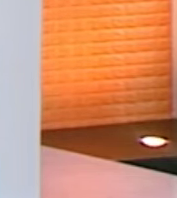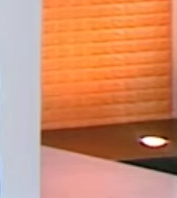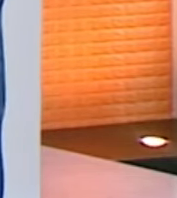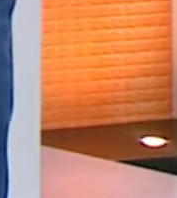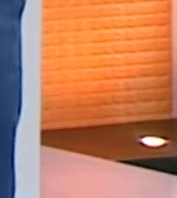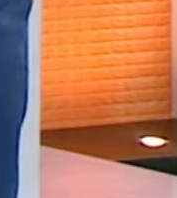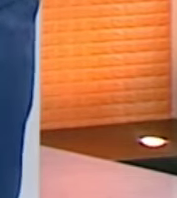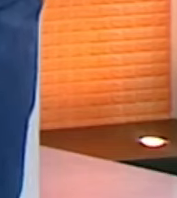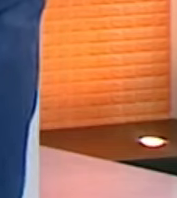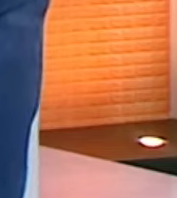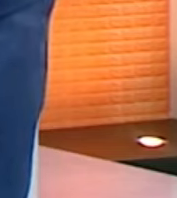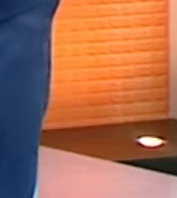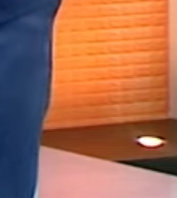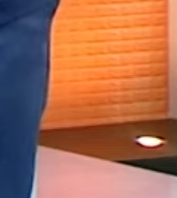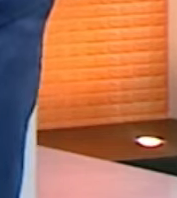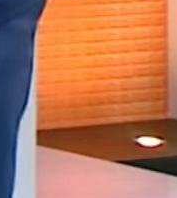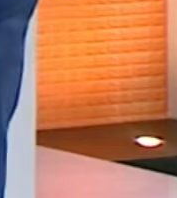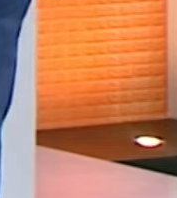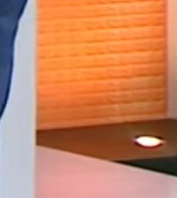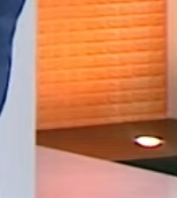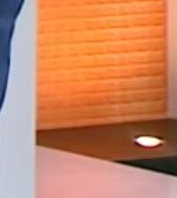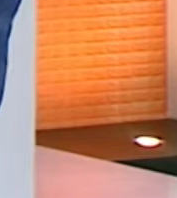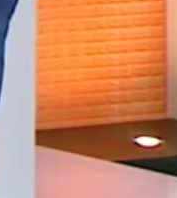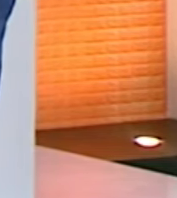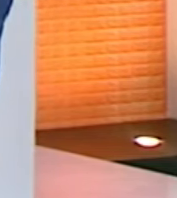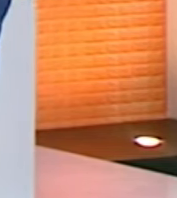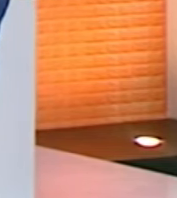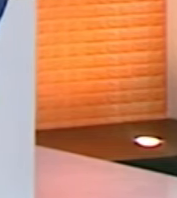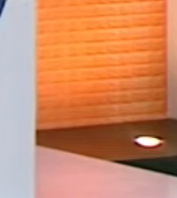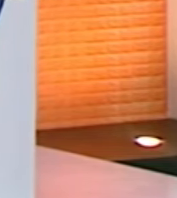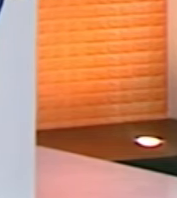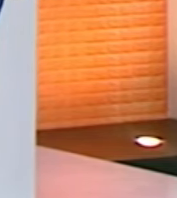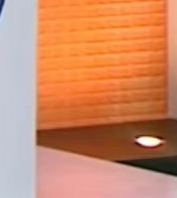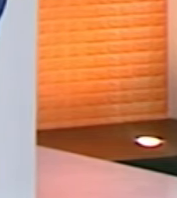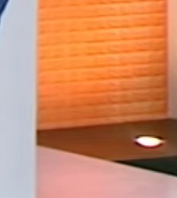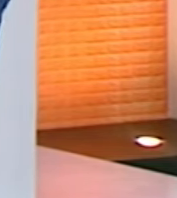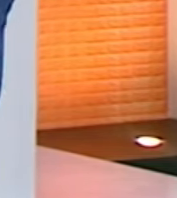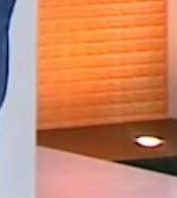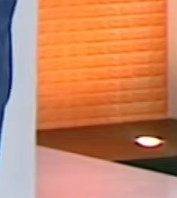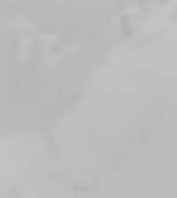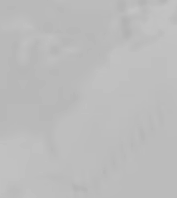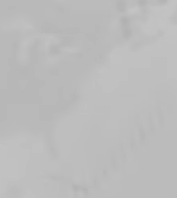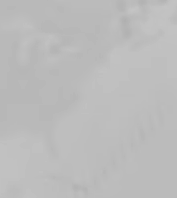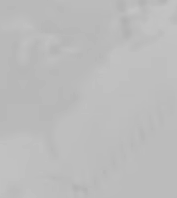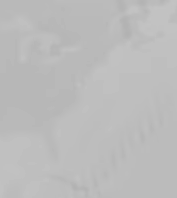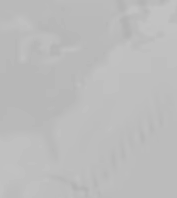TV at sa www.gmanews.tv.